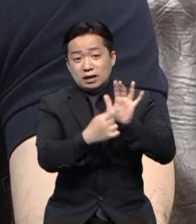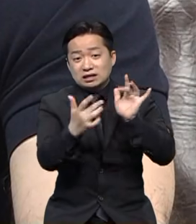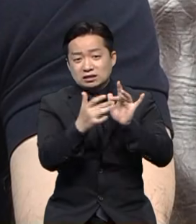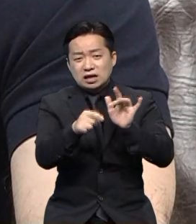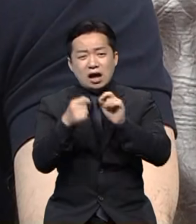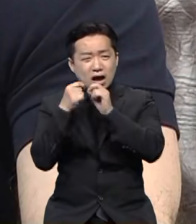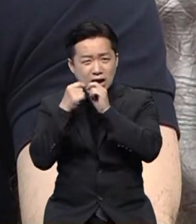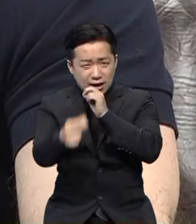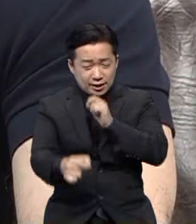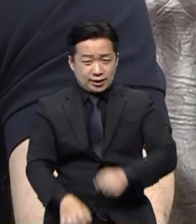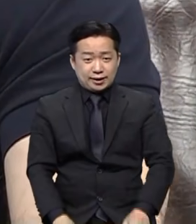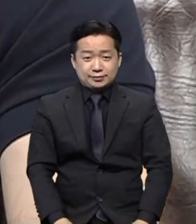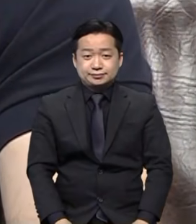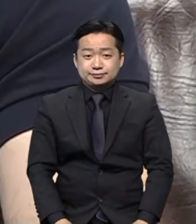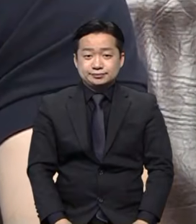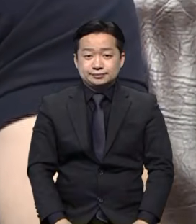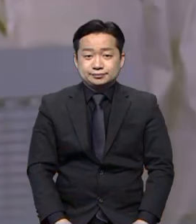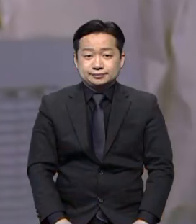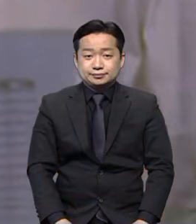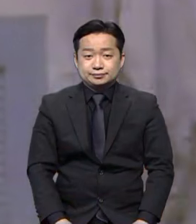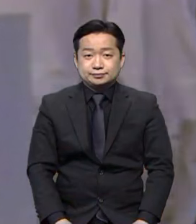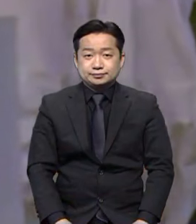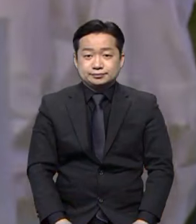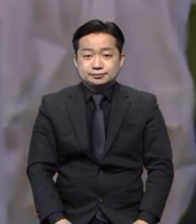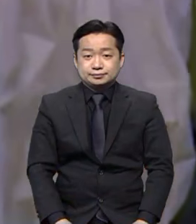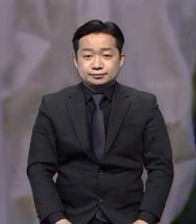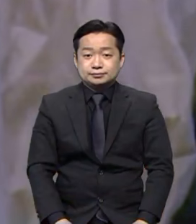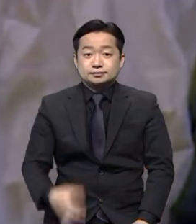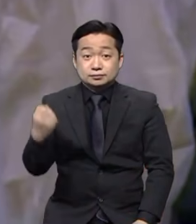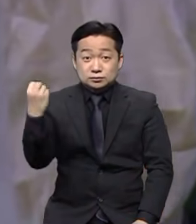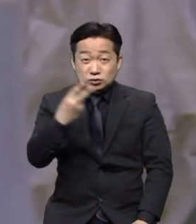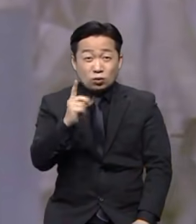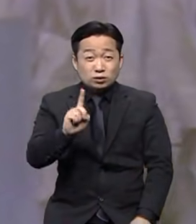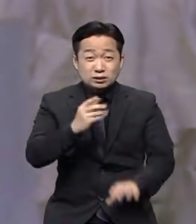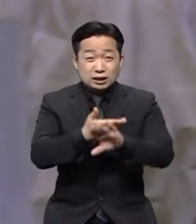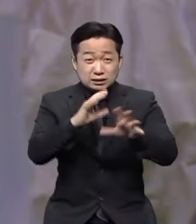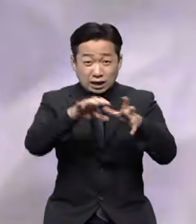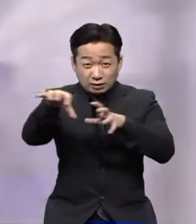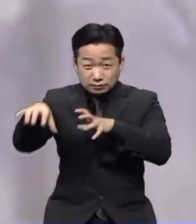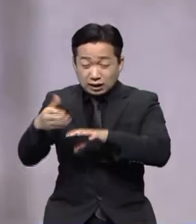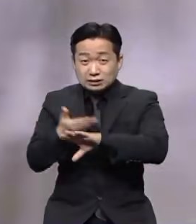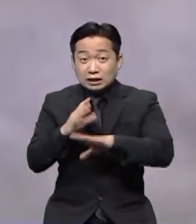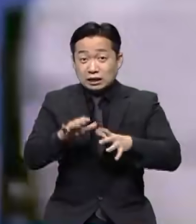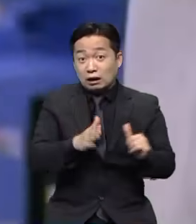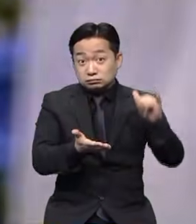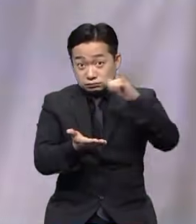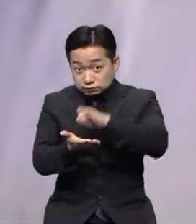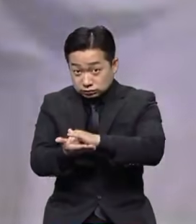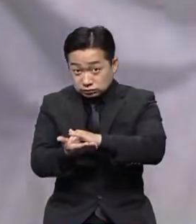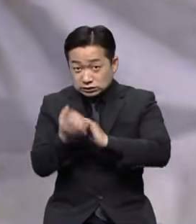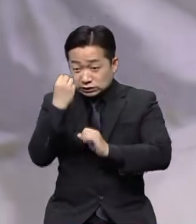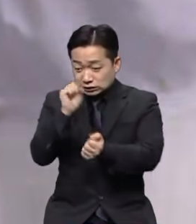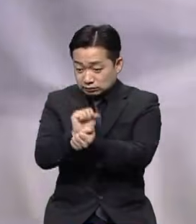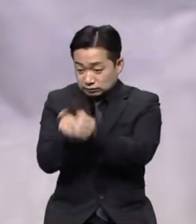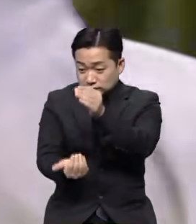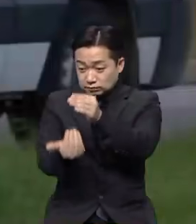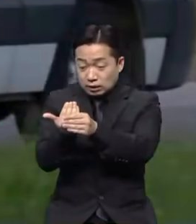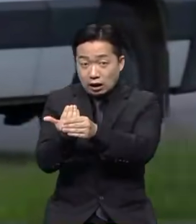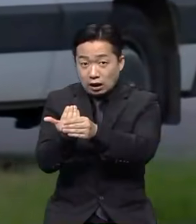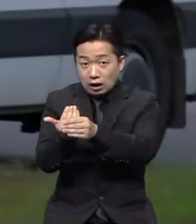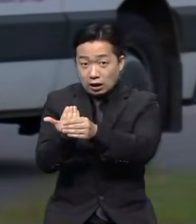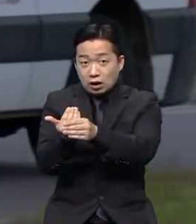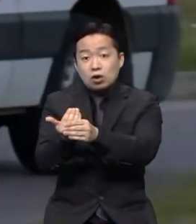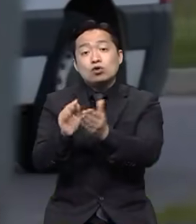travel agency and these are internet frauds. 게다가 어떤 나라라도 해외에서 백신을 맞은 뒤 이상 반응이나 부작용이